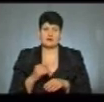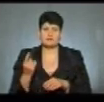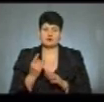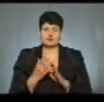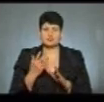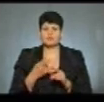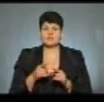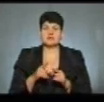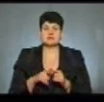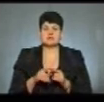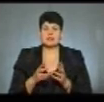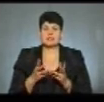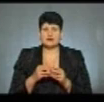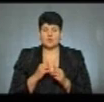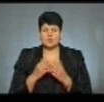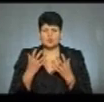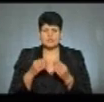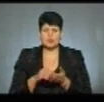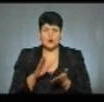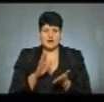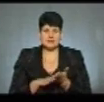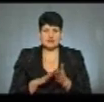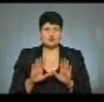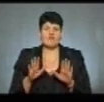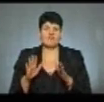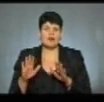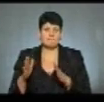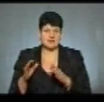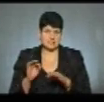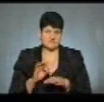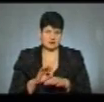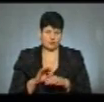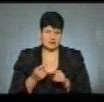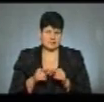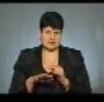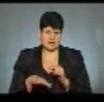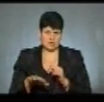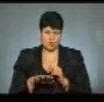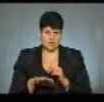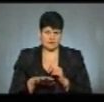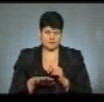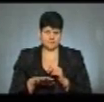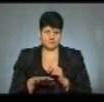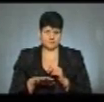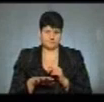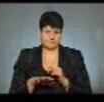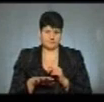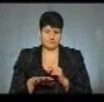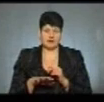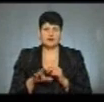це кількість щоденну реєстрацію випадків захворювання на даній території. Ну, як